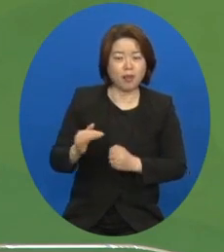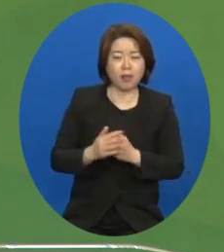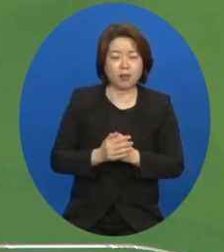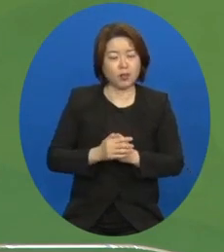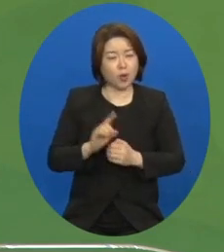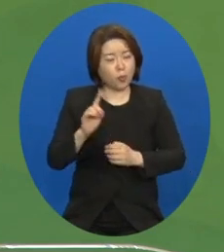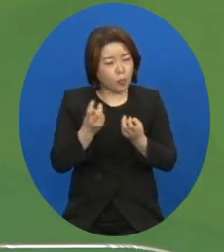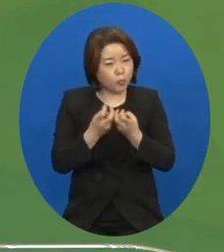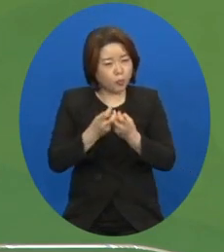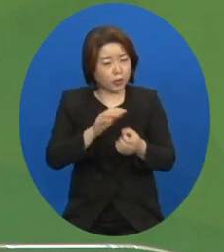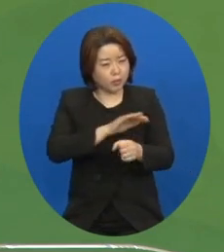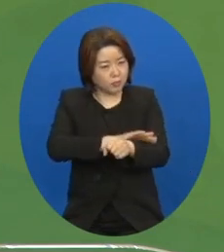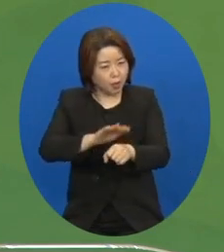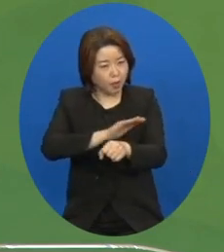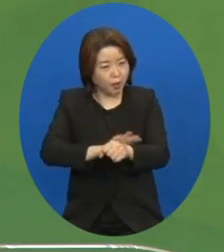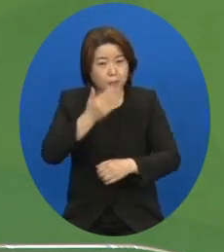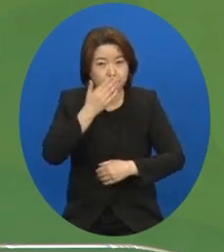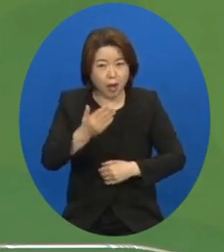이렇게 되었을까?